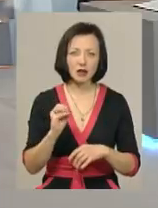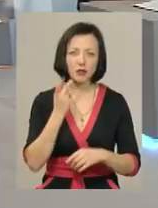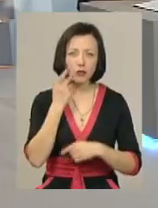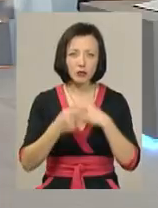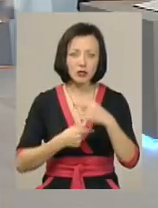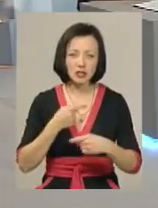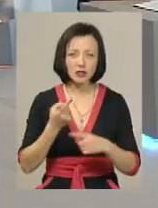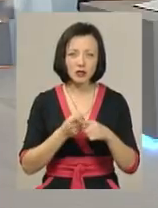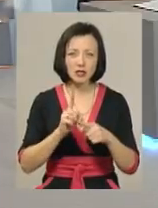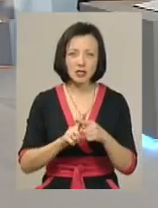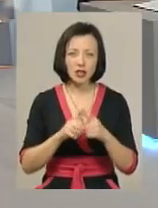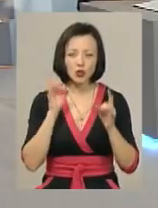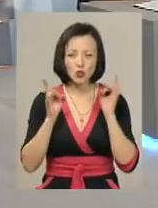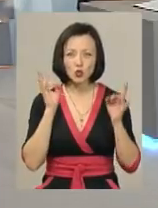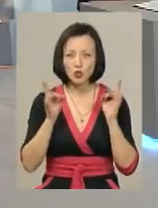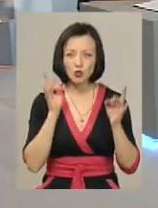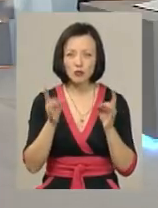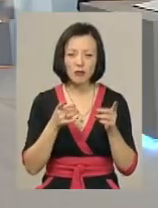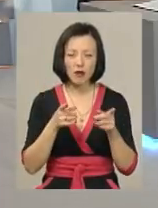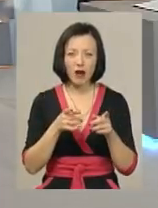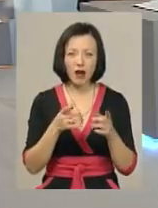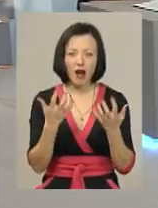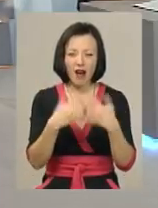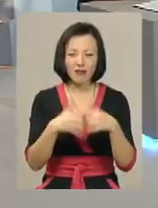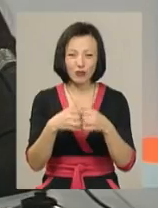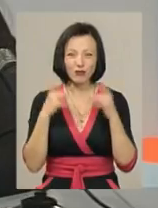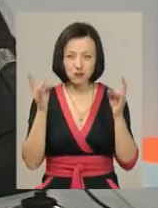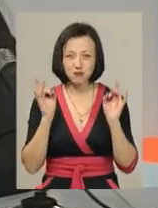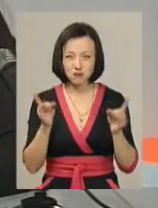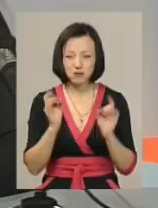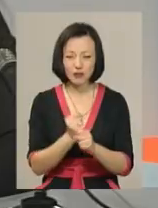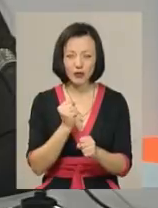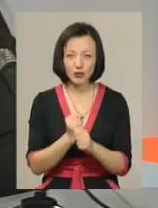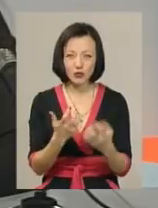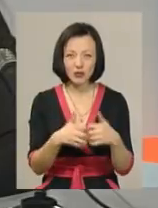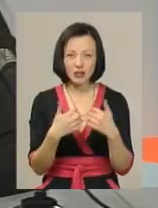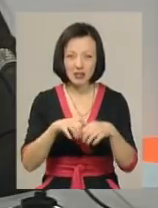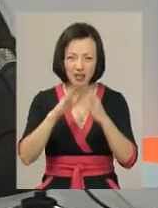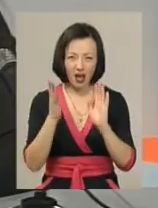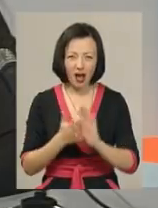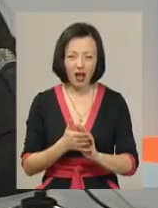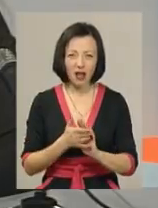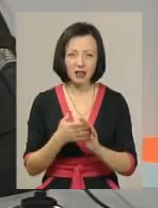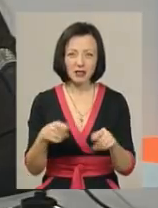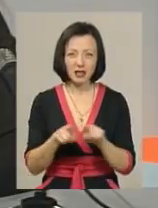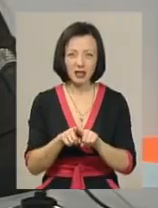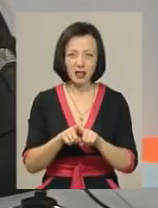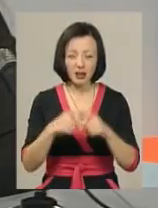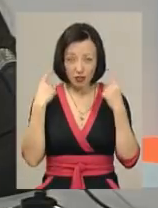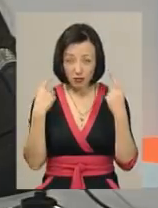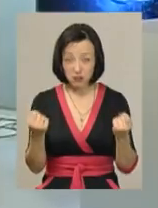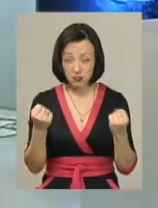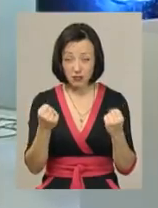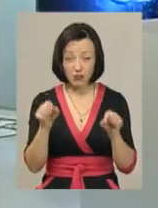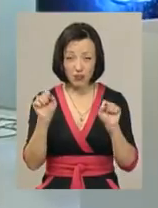постійний оцей фоновий шум таких автоматів які працюють оцей загальний такий децибельний